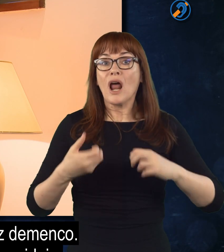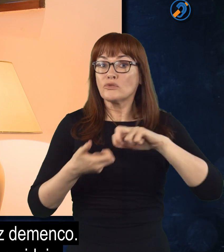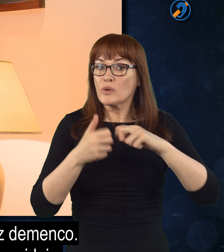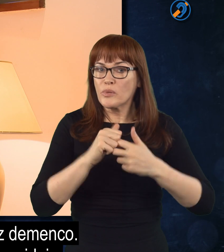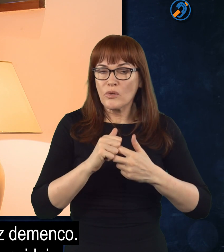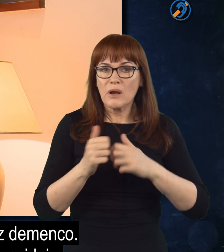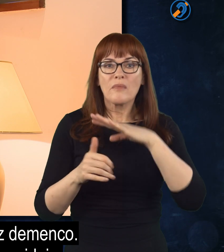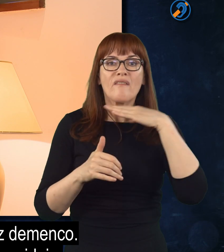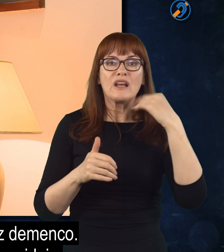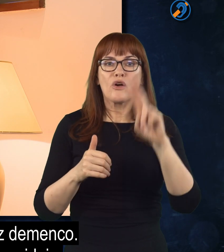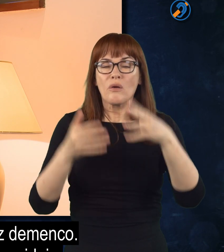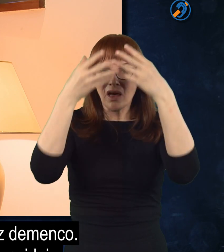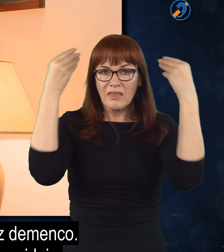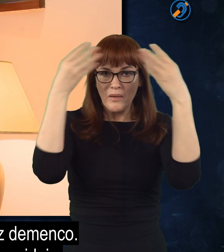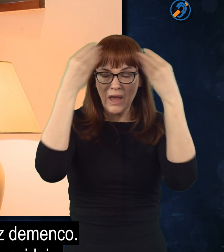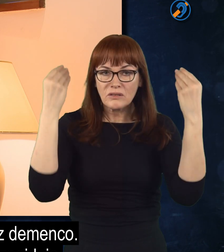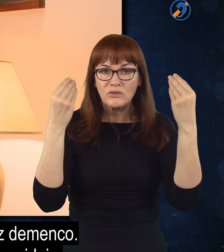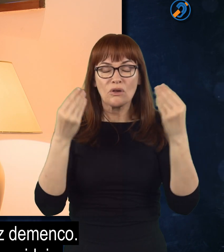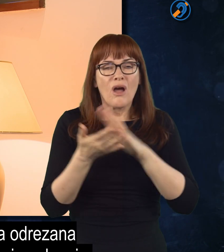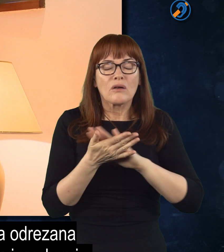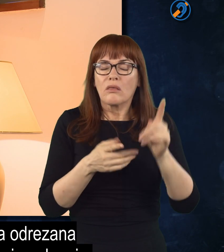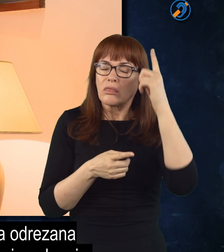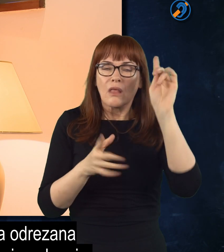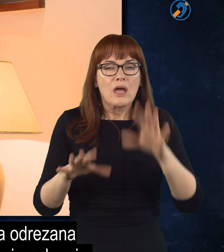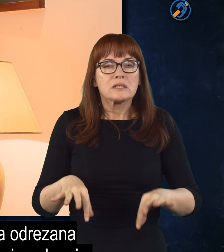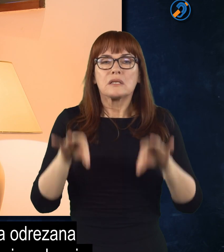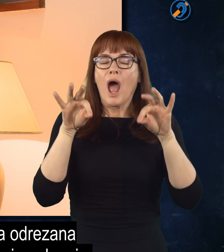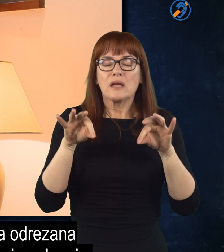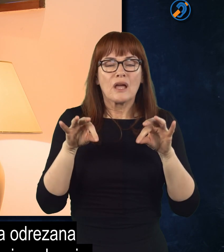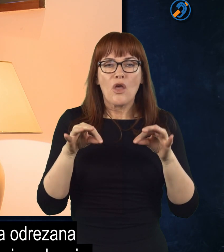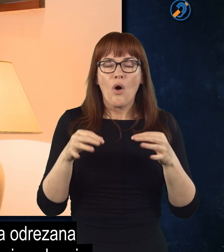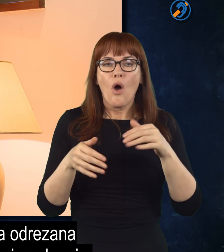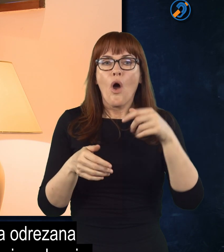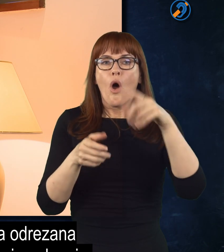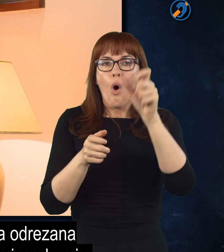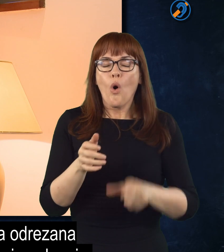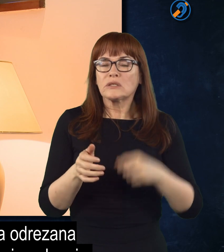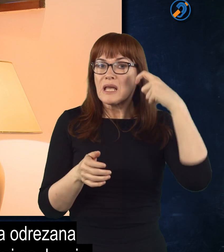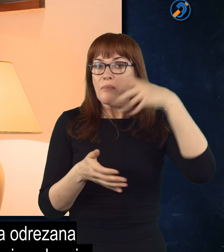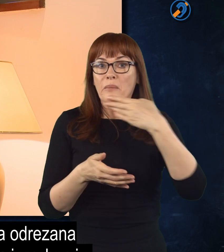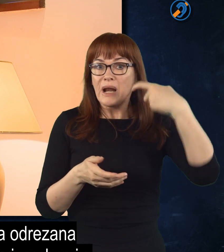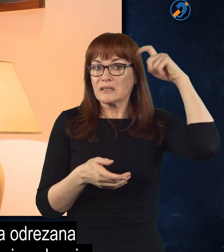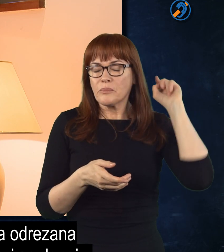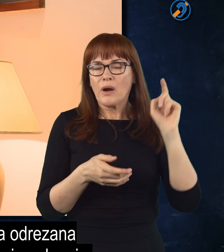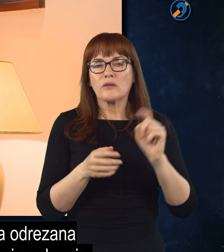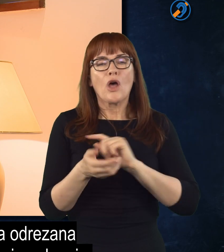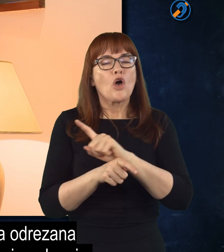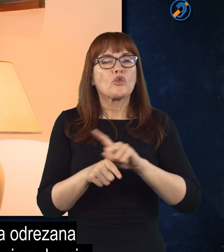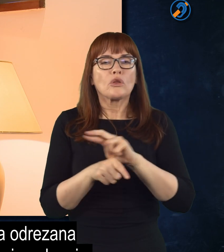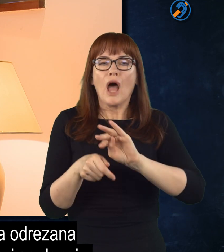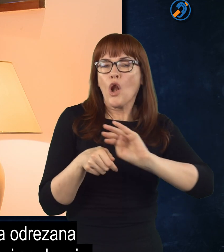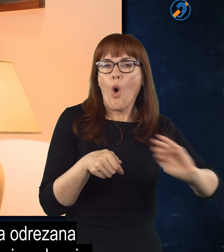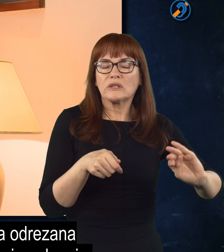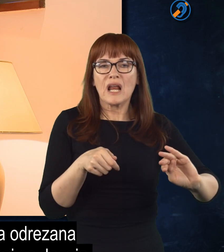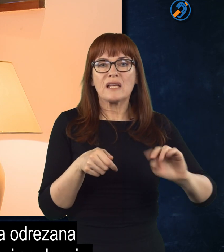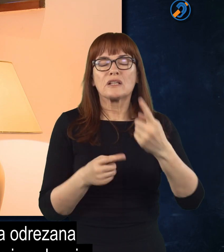problemi, veliko jih je z demenco in enostavno se ne znajdejo. Oseba brez slušnega aparata je pa totalno odrezana od dogajanja, ne ve,